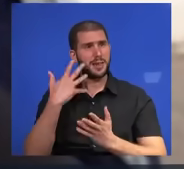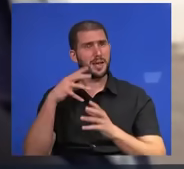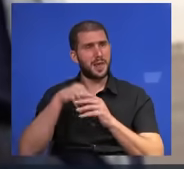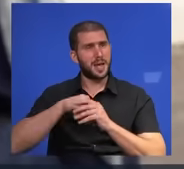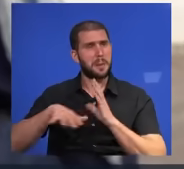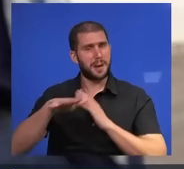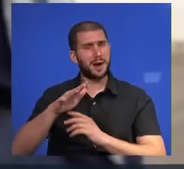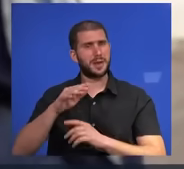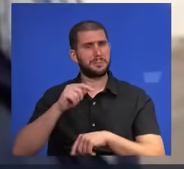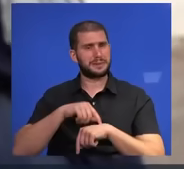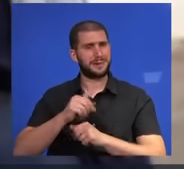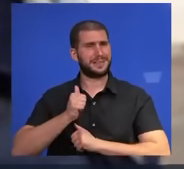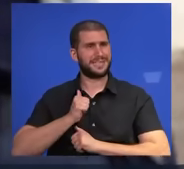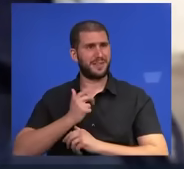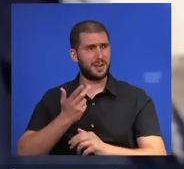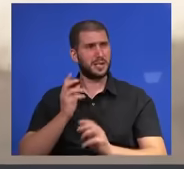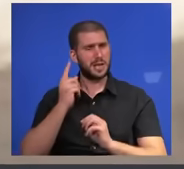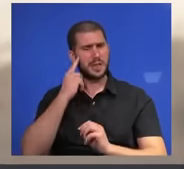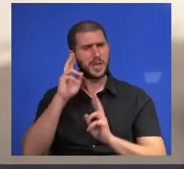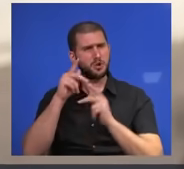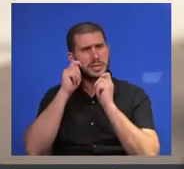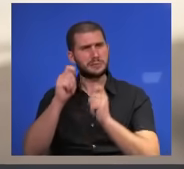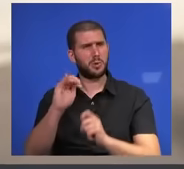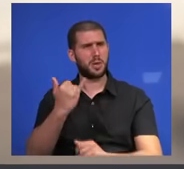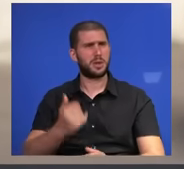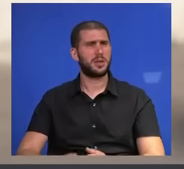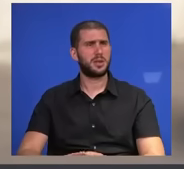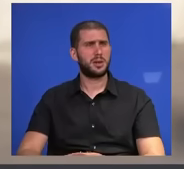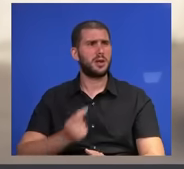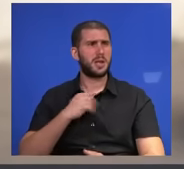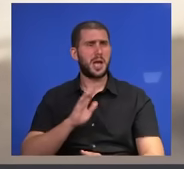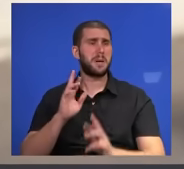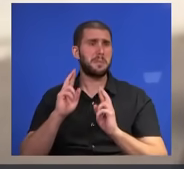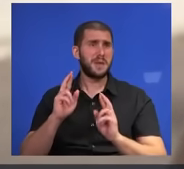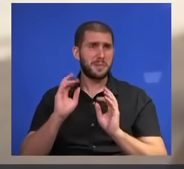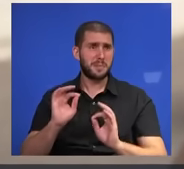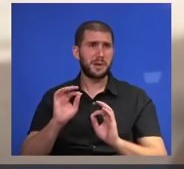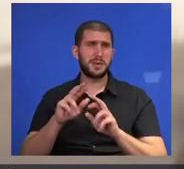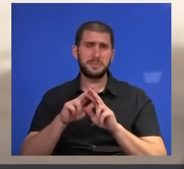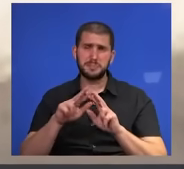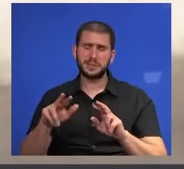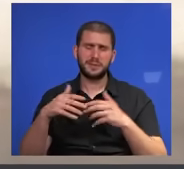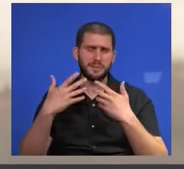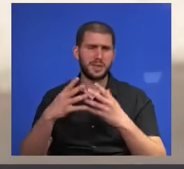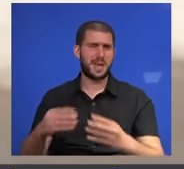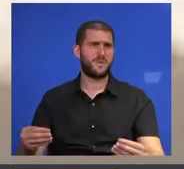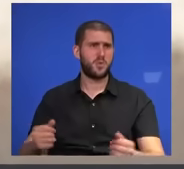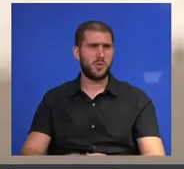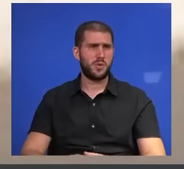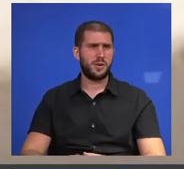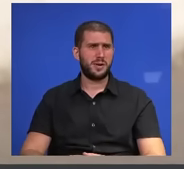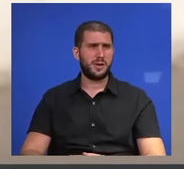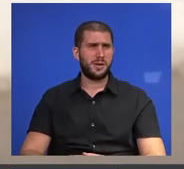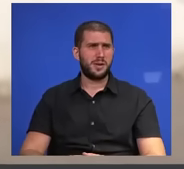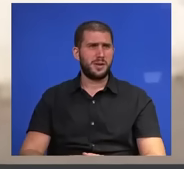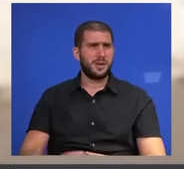הצבא, באמת ידעתי שיש על מי לסמוך. אני רק באמת מקווה שהמצב הזה יעבור ו... שיהיה לנו